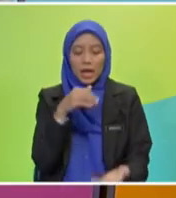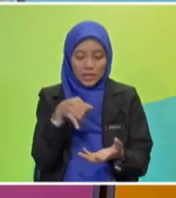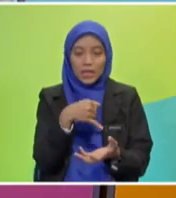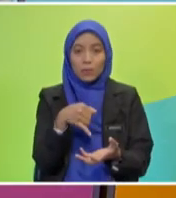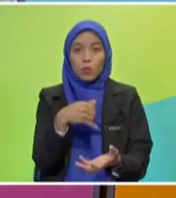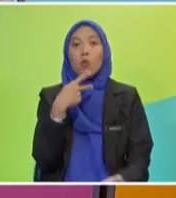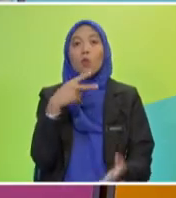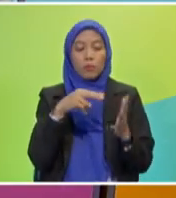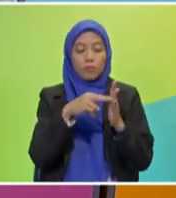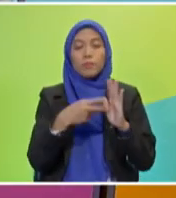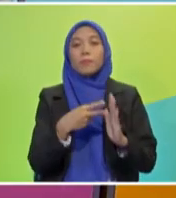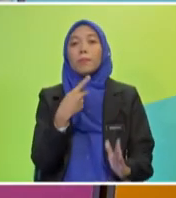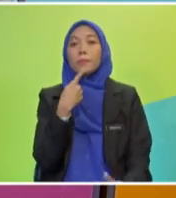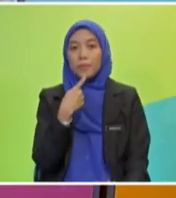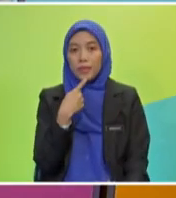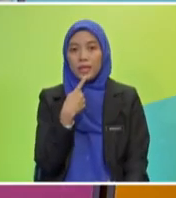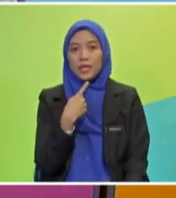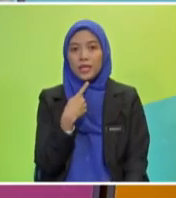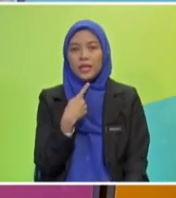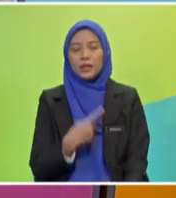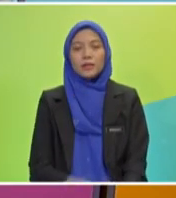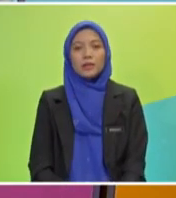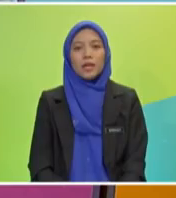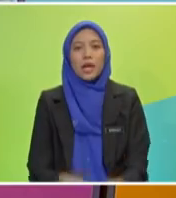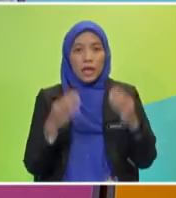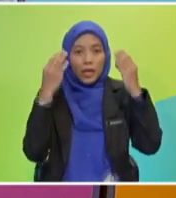cikgu. Baiklah, biar cikgu bacakan.